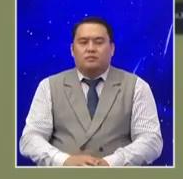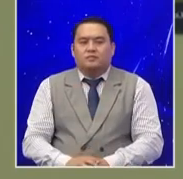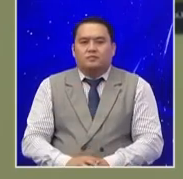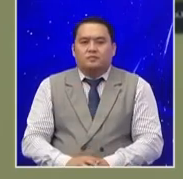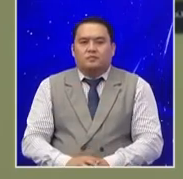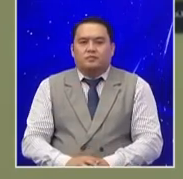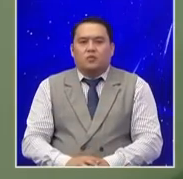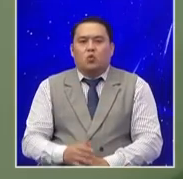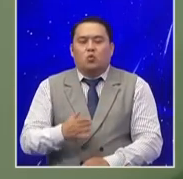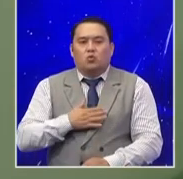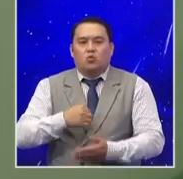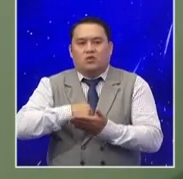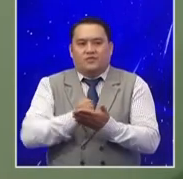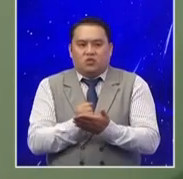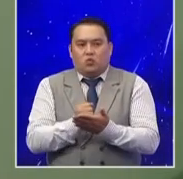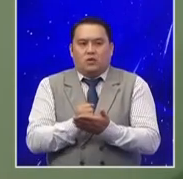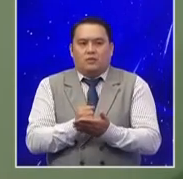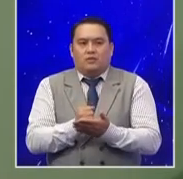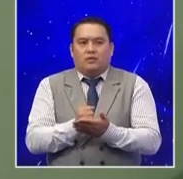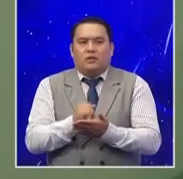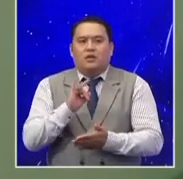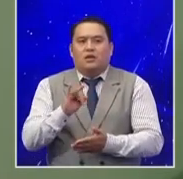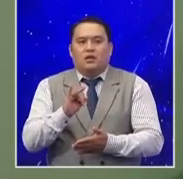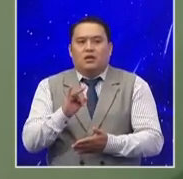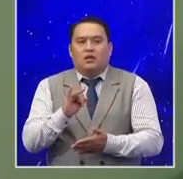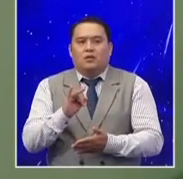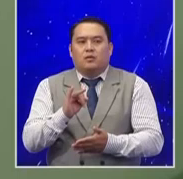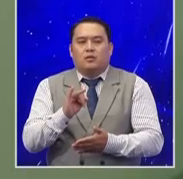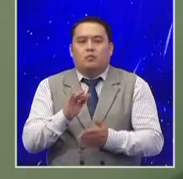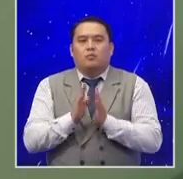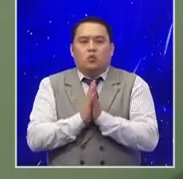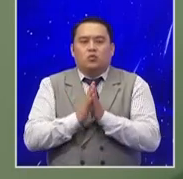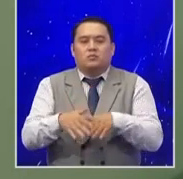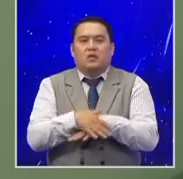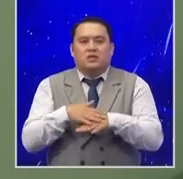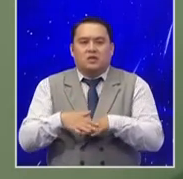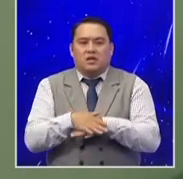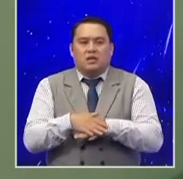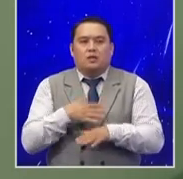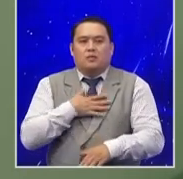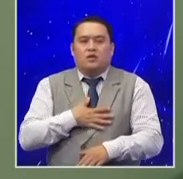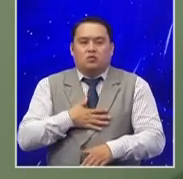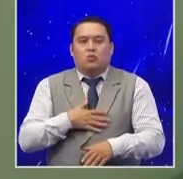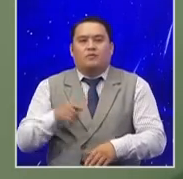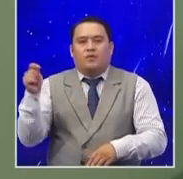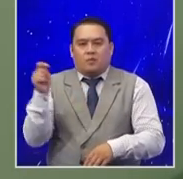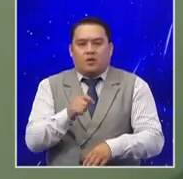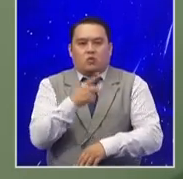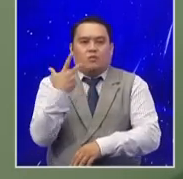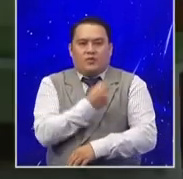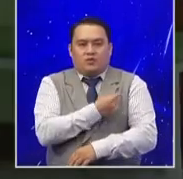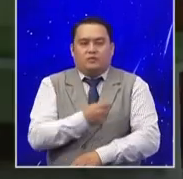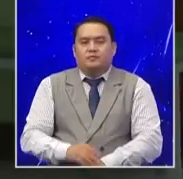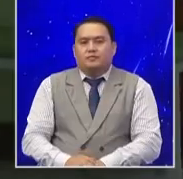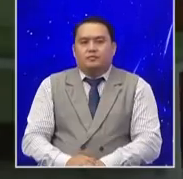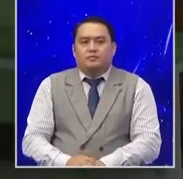применяется. Вакцина уже утвержденная. И просим населения приходить в поликлинике и прививаться.